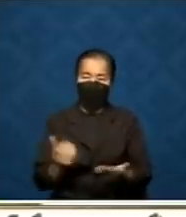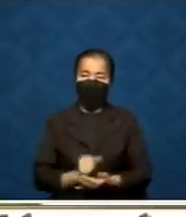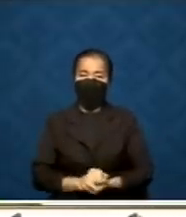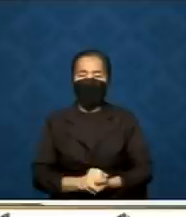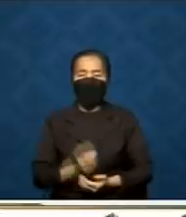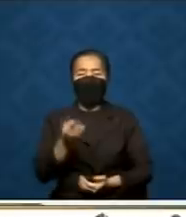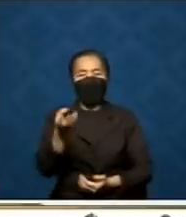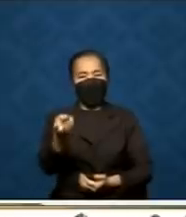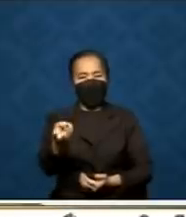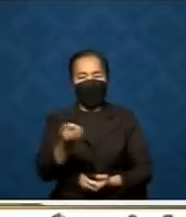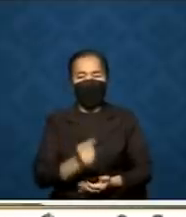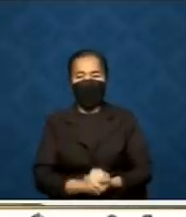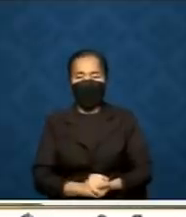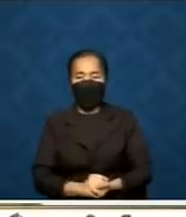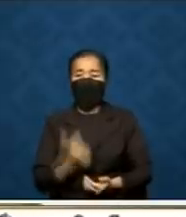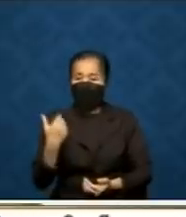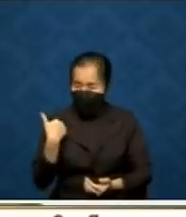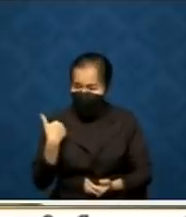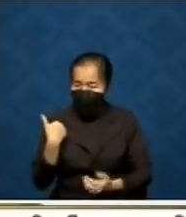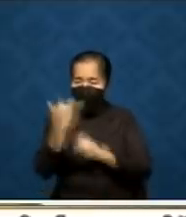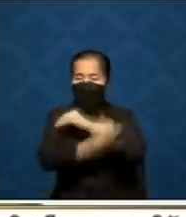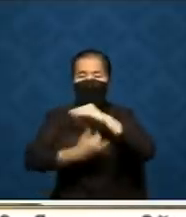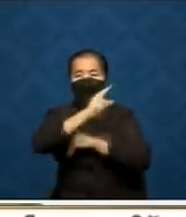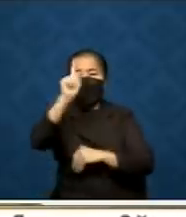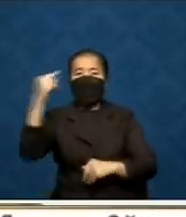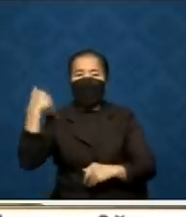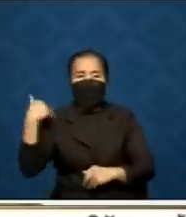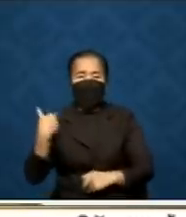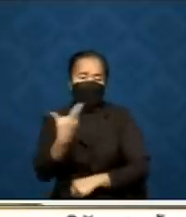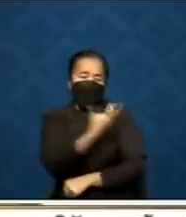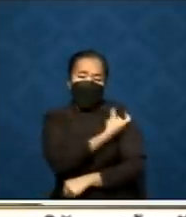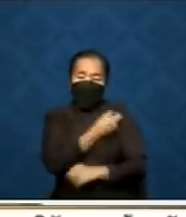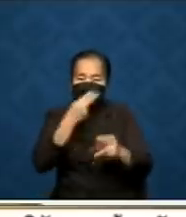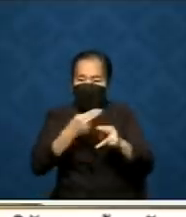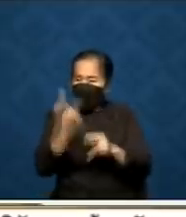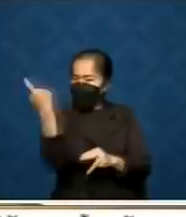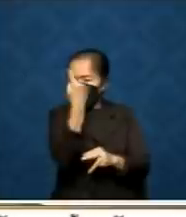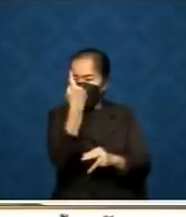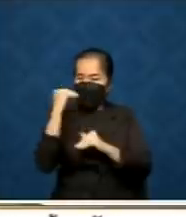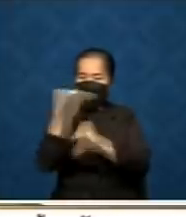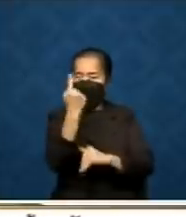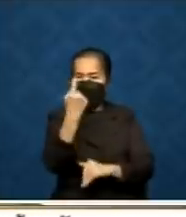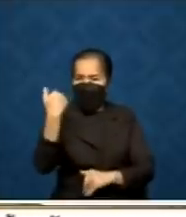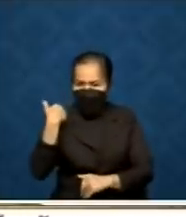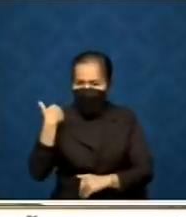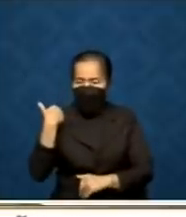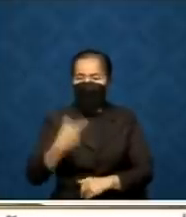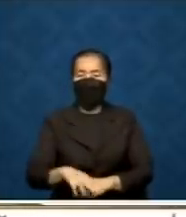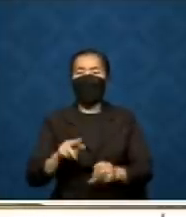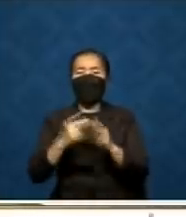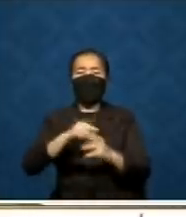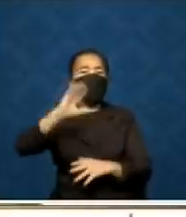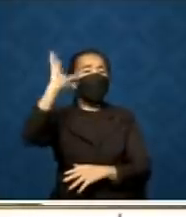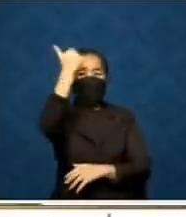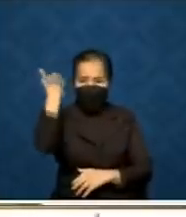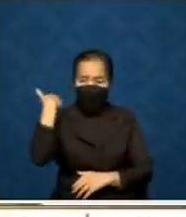เด็กน้อยแล้วมีไหมประเทศที่เขาล็อควัคซีนไว้ตัวเดียวทั่วประเทศอื่นทั้งโลกทั้งโลกเขาล็อคก็